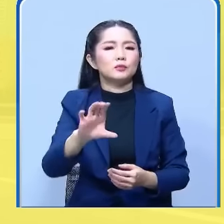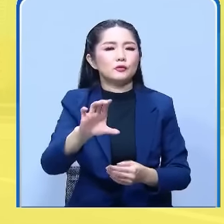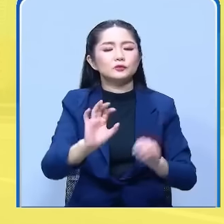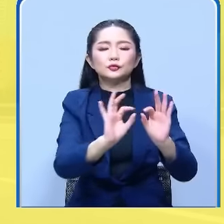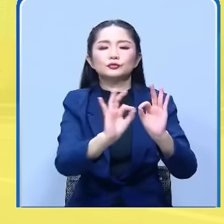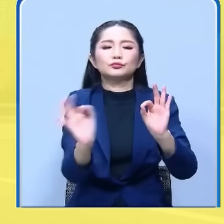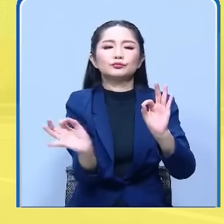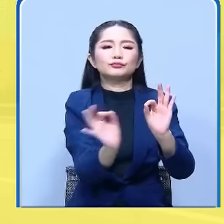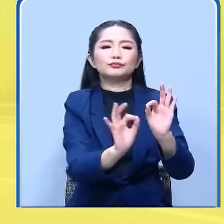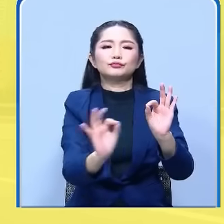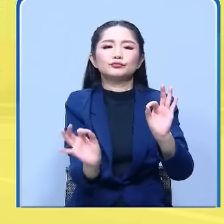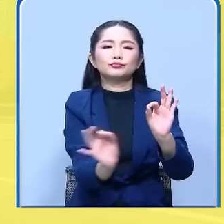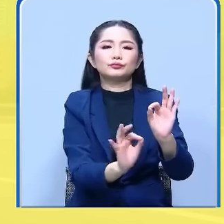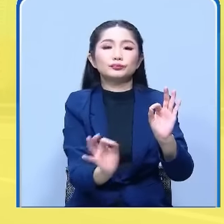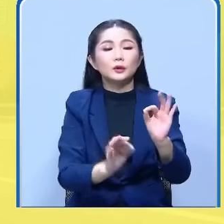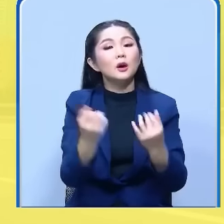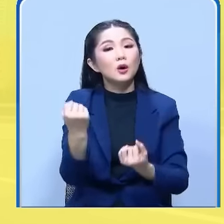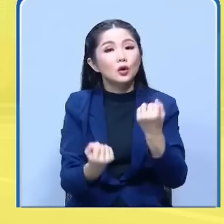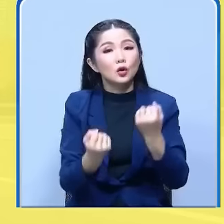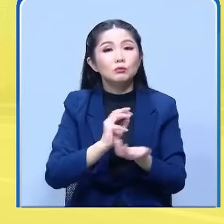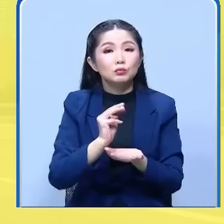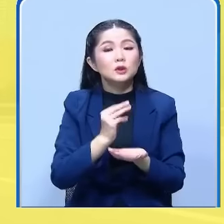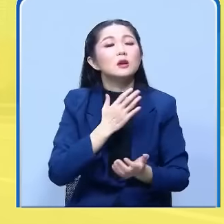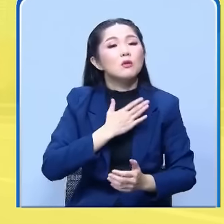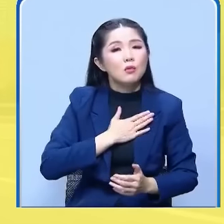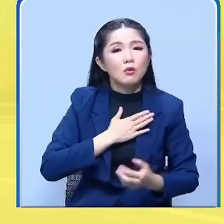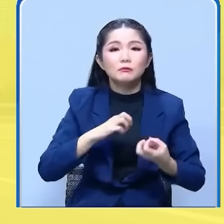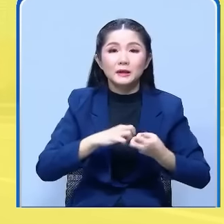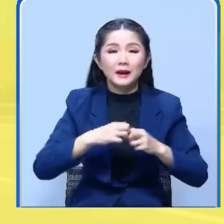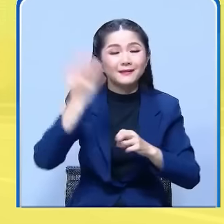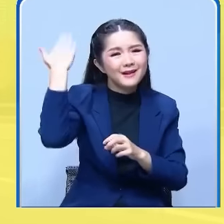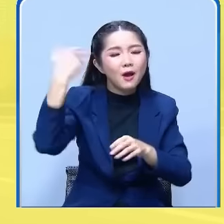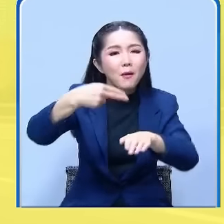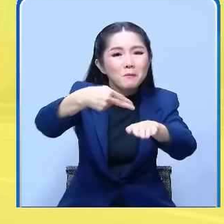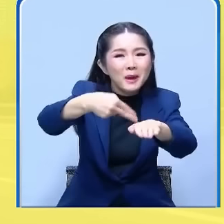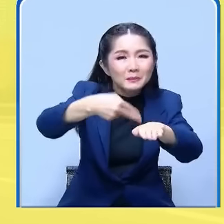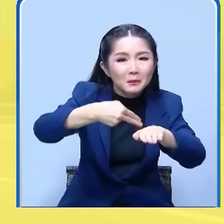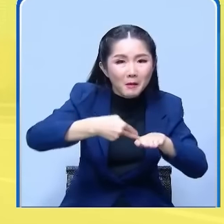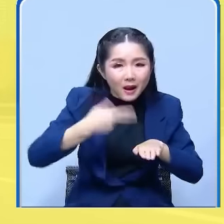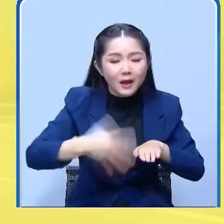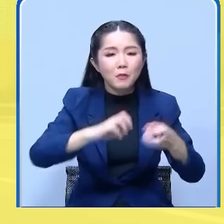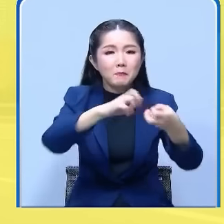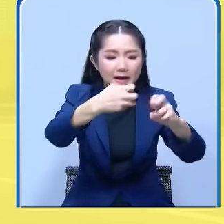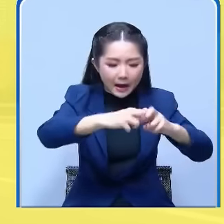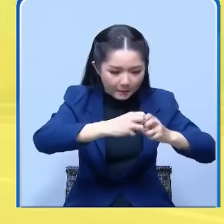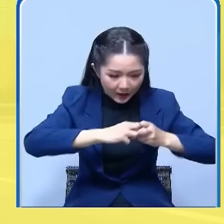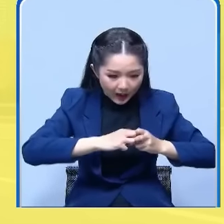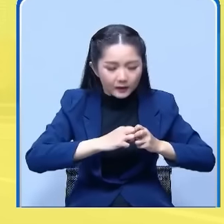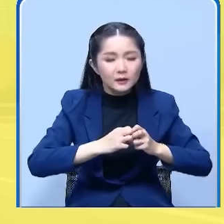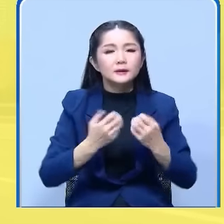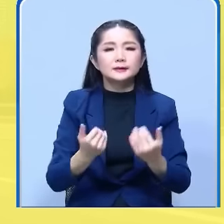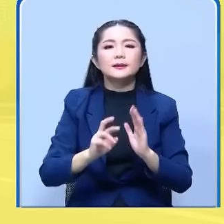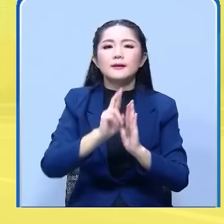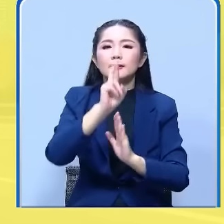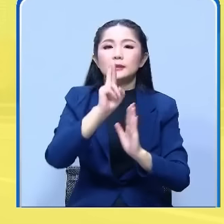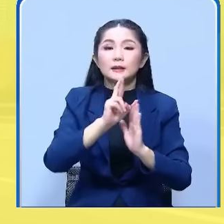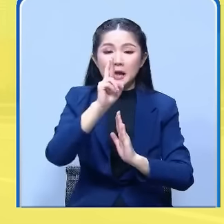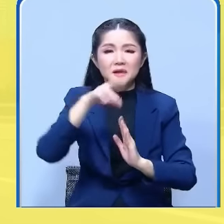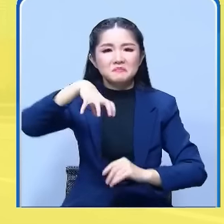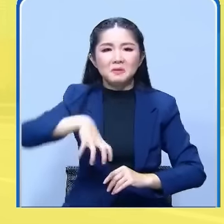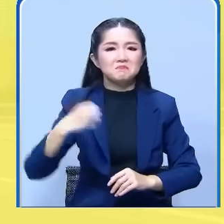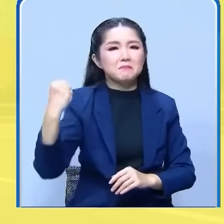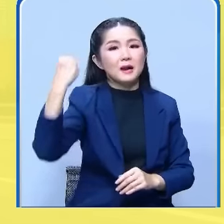าอัปเดตเรื่องรถของมูลนิธิที่มีปัญหาหลังจากเติมน้ำมันนะคะทางสำนักงานพลังงานจังหวัดเชียงรายขอ